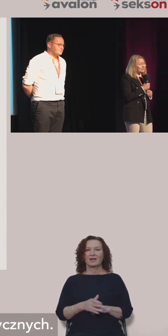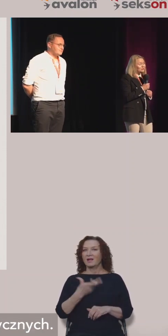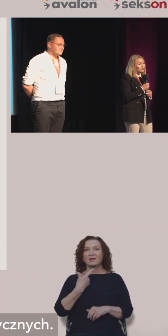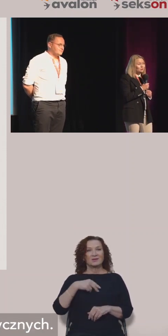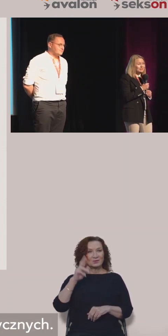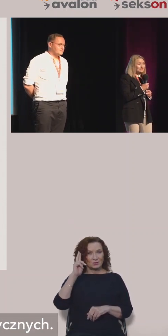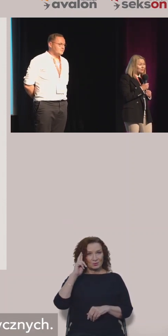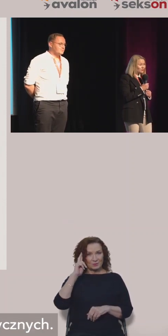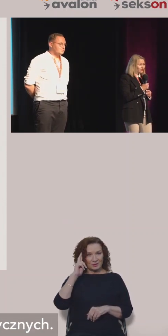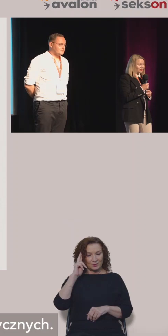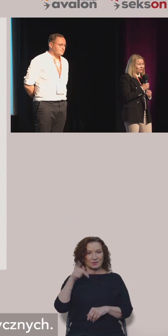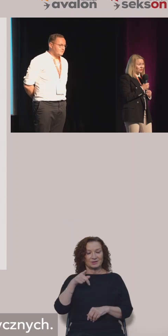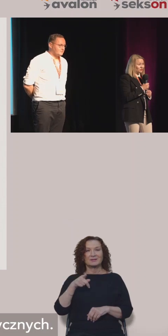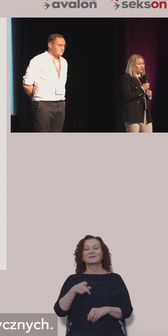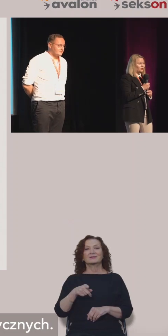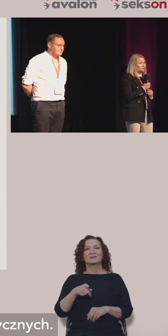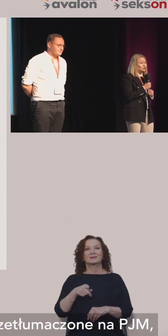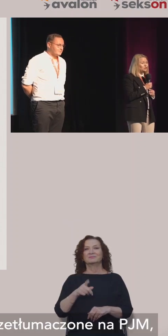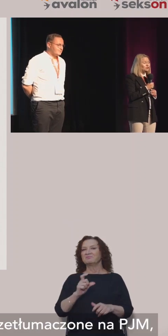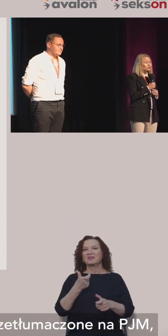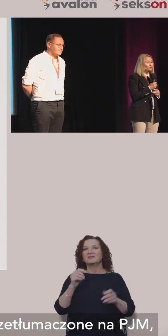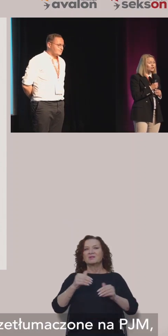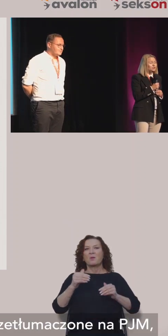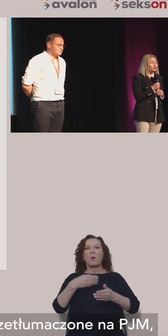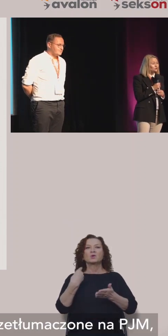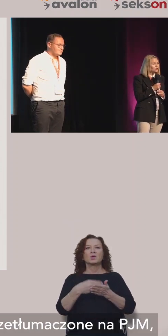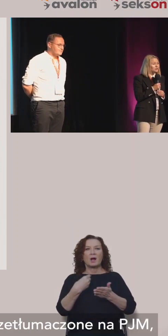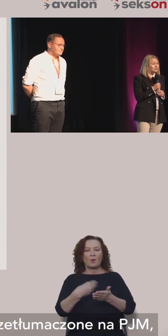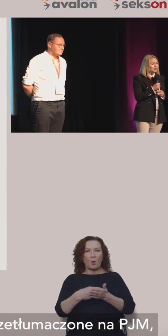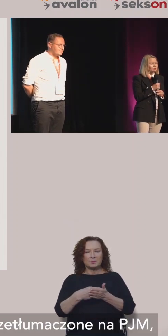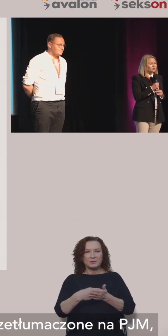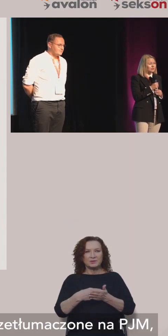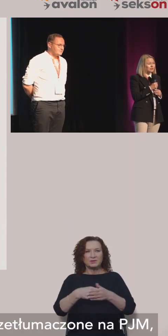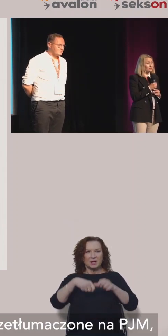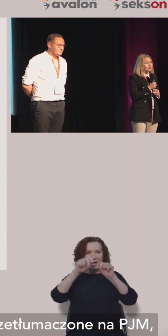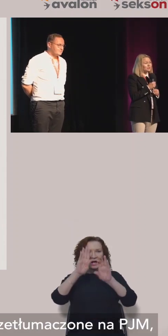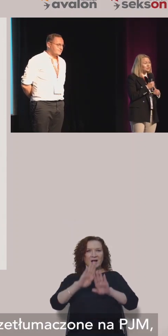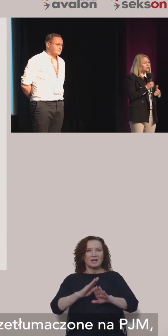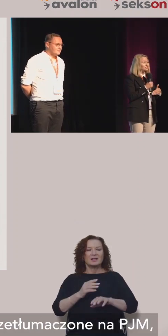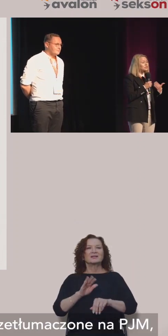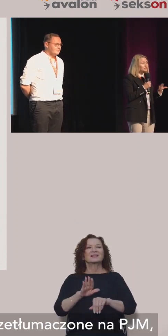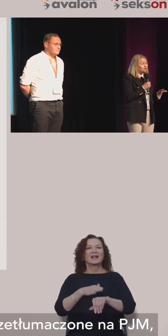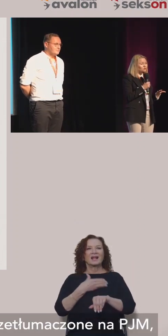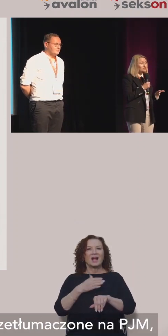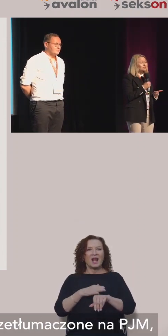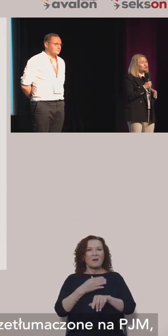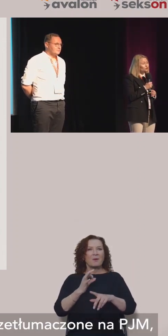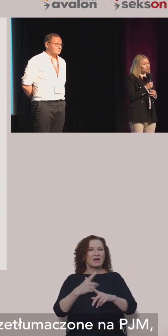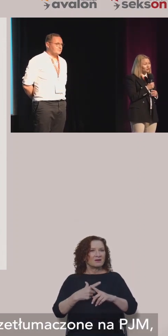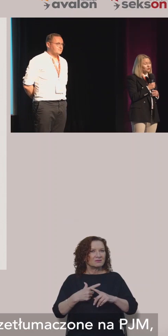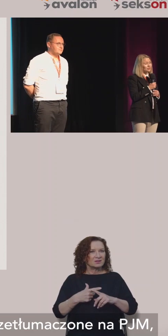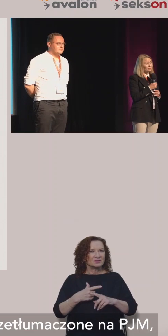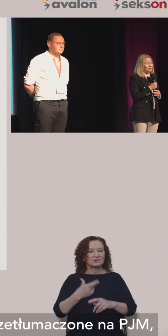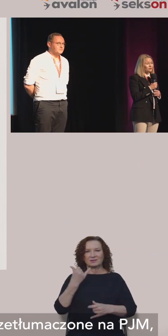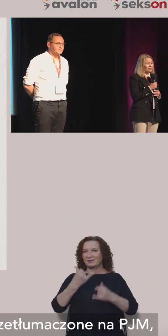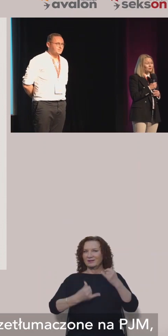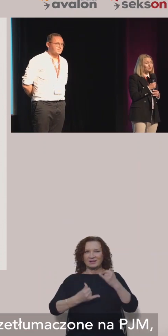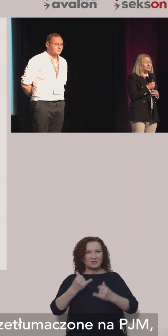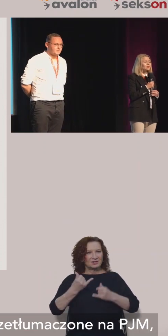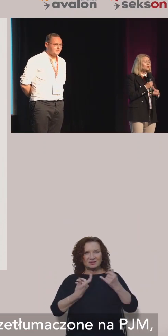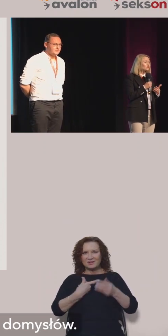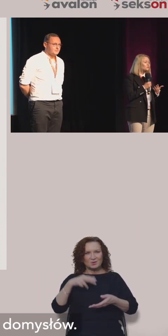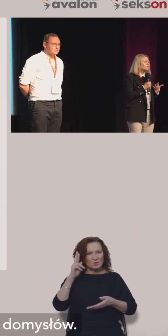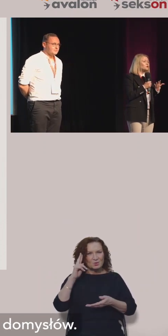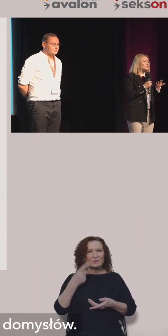niezrozumiały jest asortyment sklepów erotycznych, no bo jeżeli głuchy nie rozumie języka polskiego, a te treści nie są przetłumaczone na